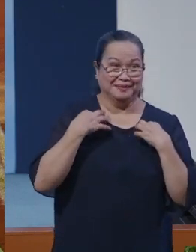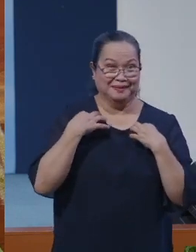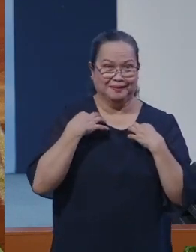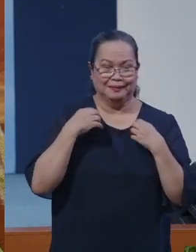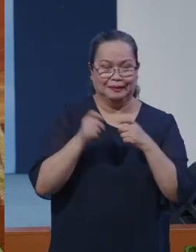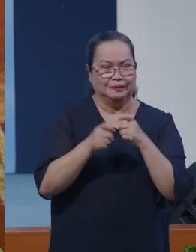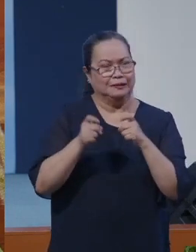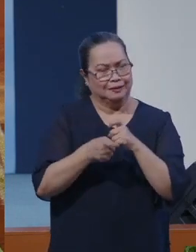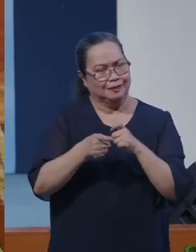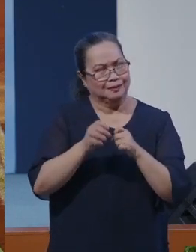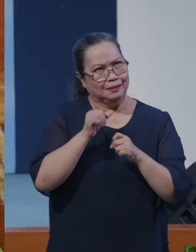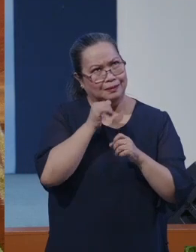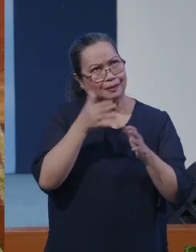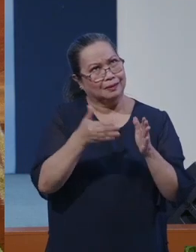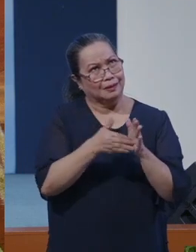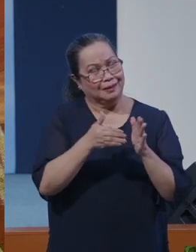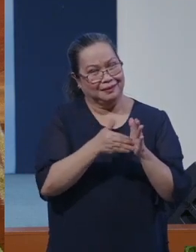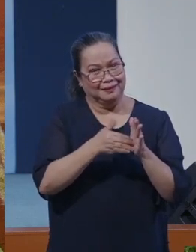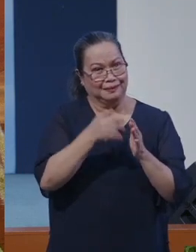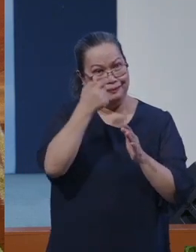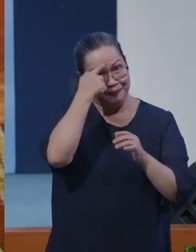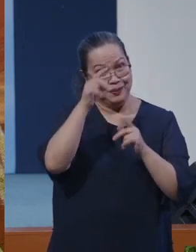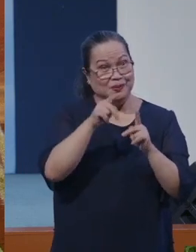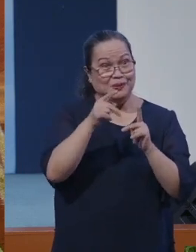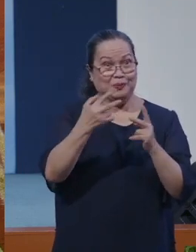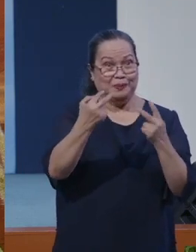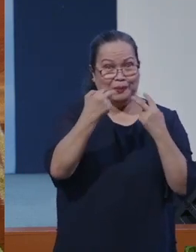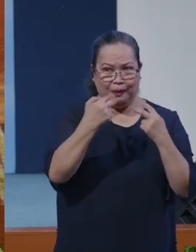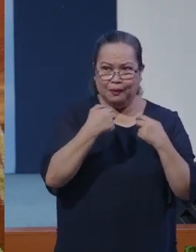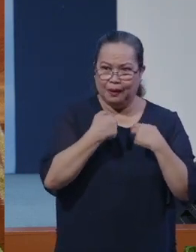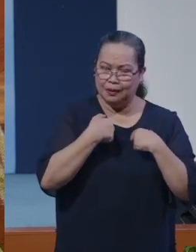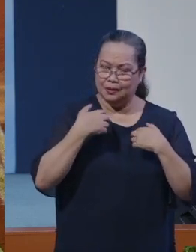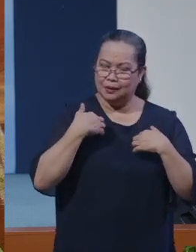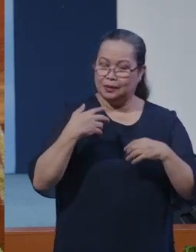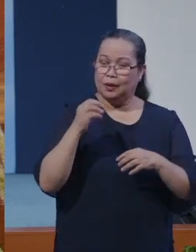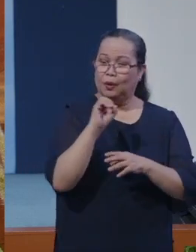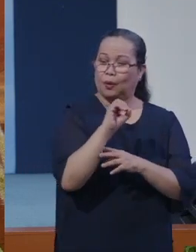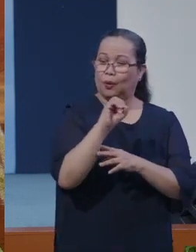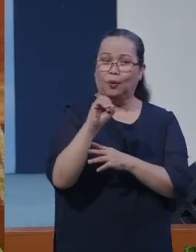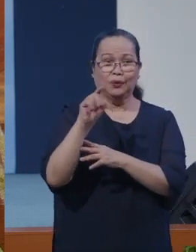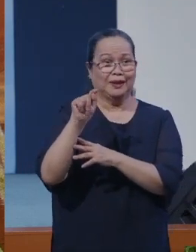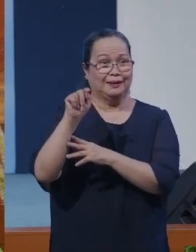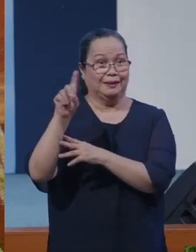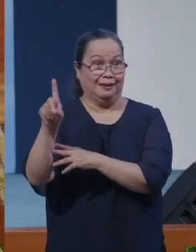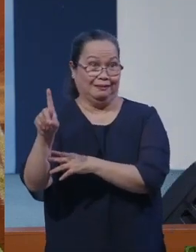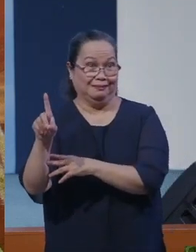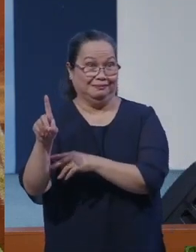Nako, dapat hindi ko ulitin. Kasi kailangan meron akong outfit of the day.